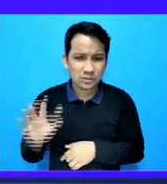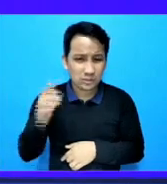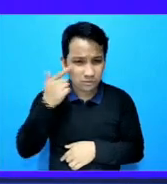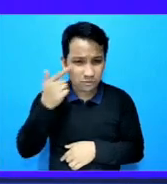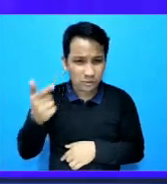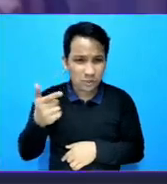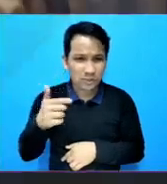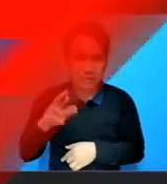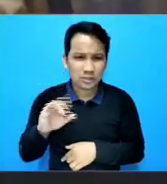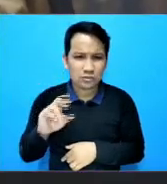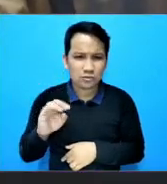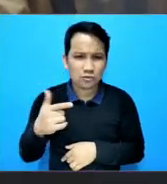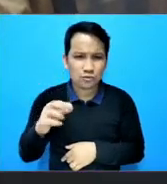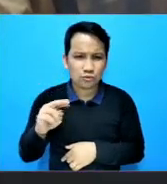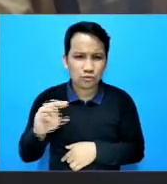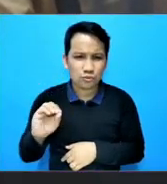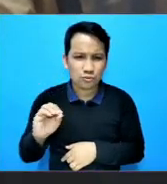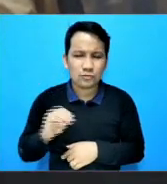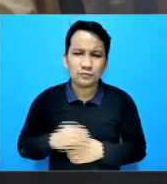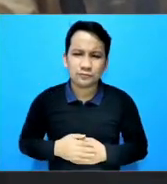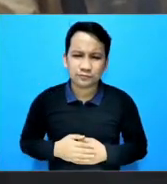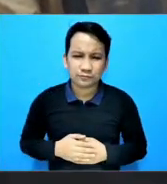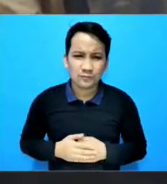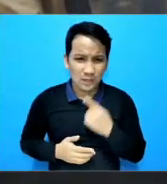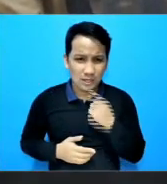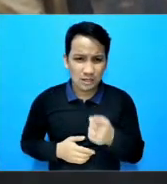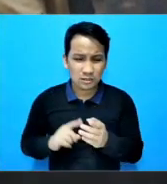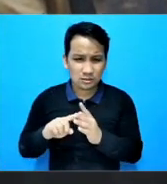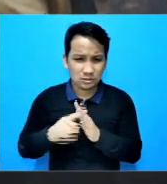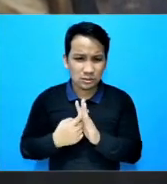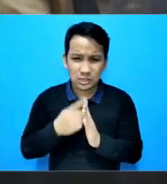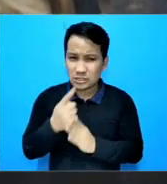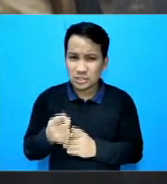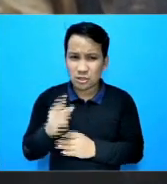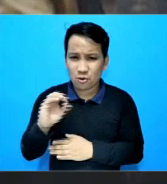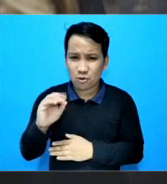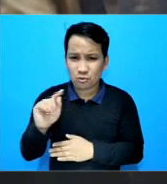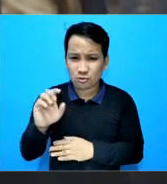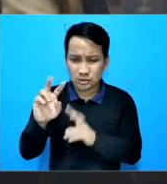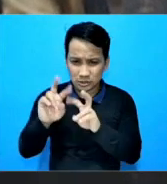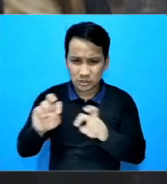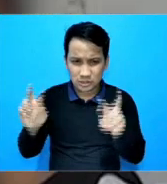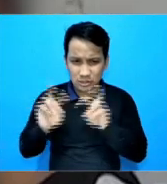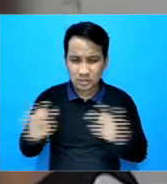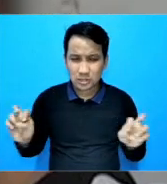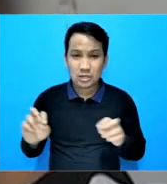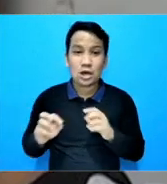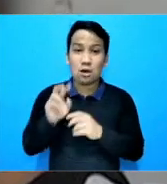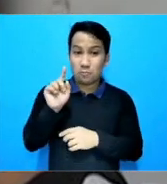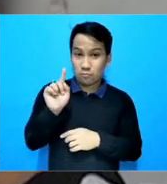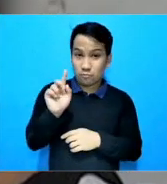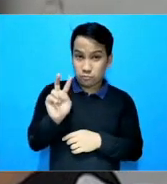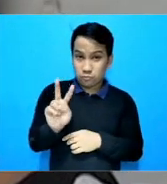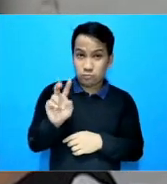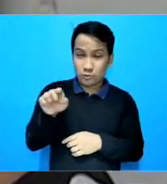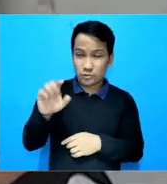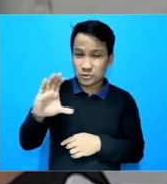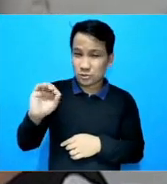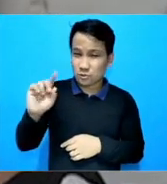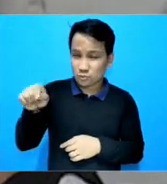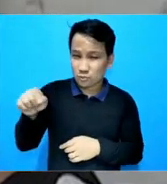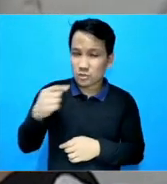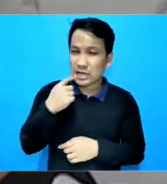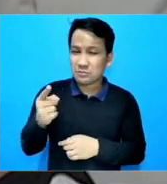Gregorio. Sa taya ng OCTA Research, tumaas sa 2.02% ang case fatality rate